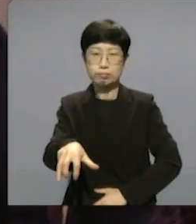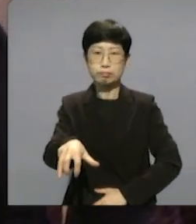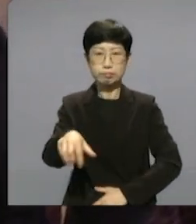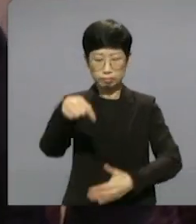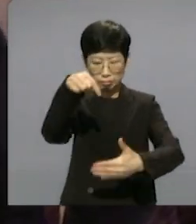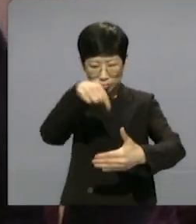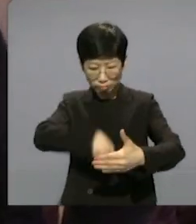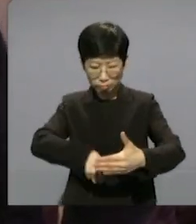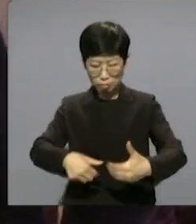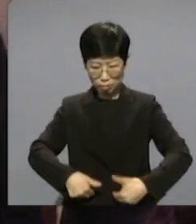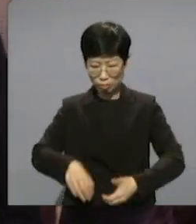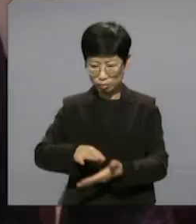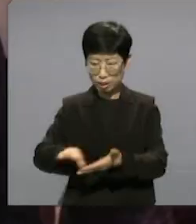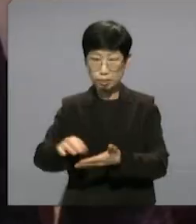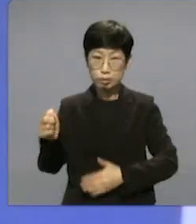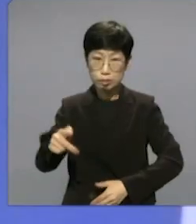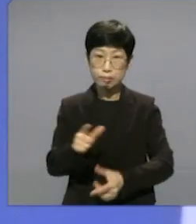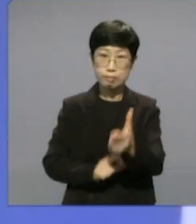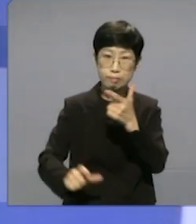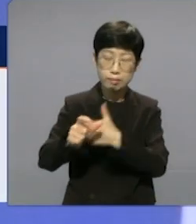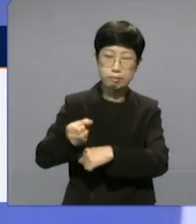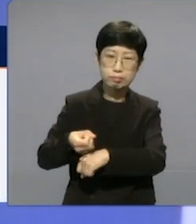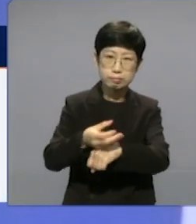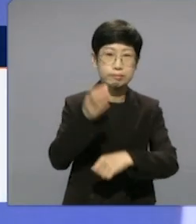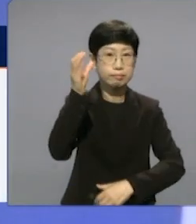물론 수출까지 기대하고 있습니다